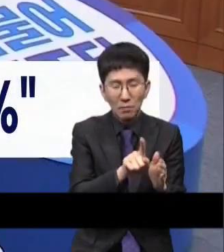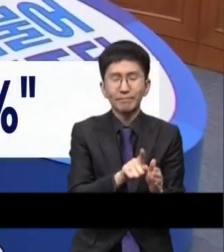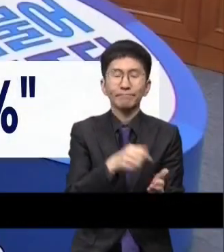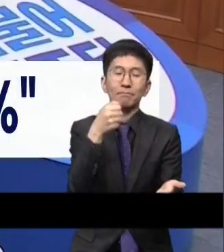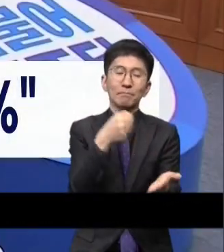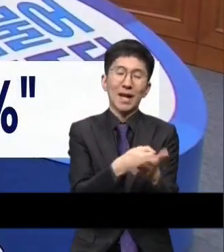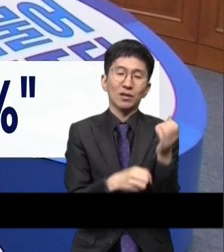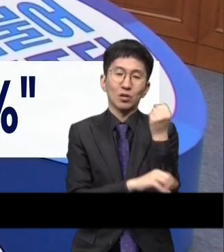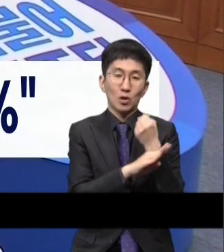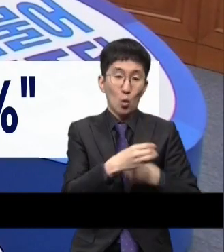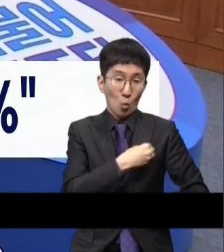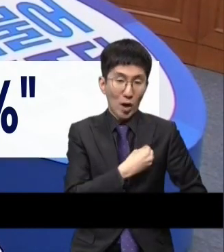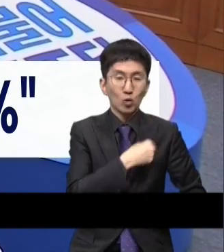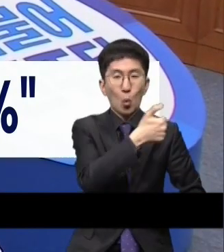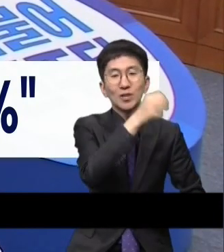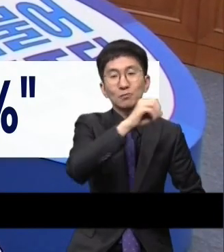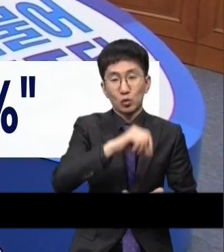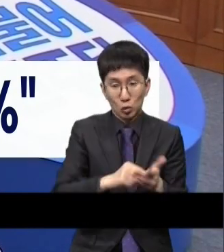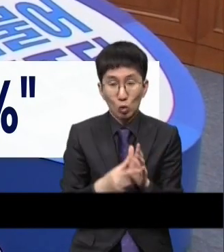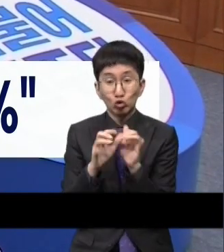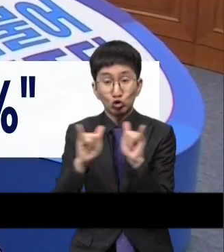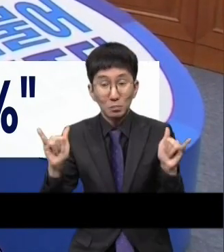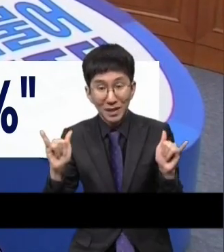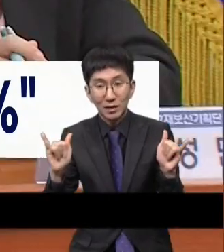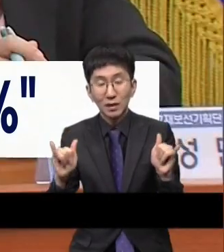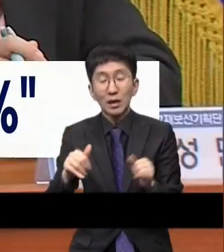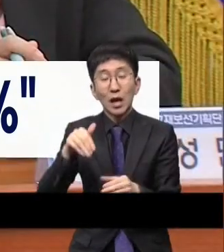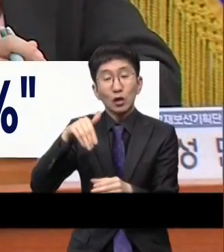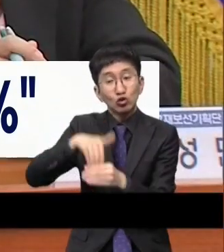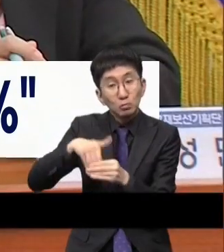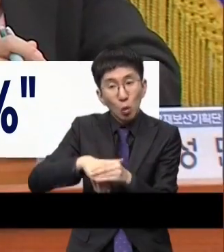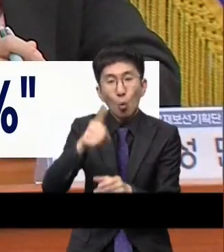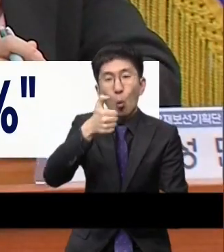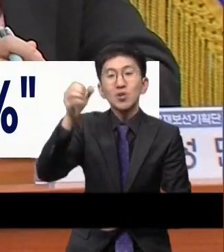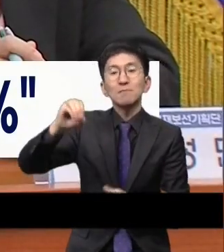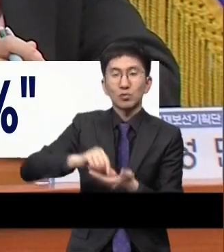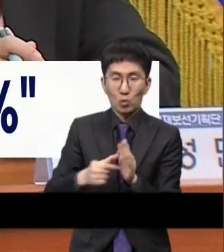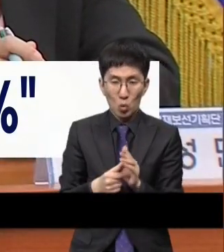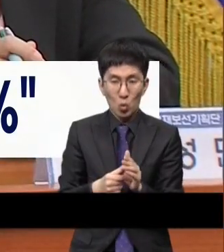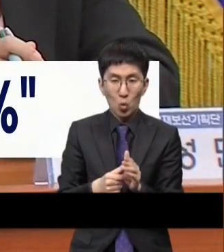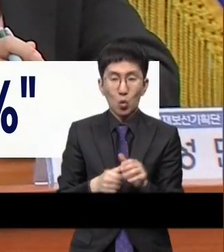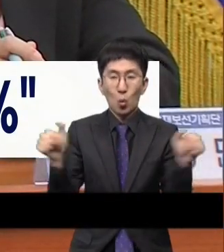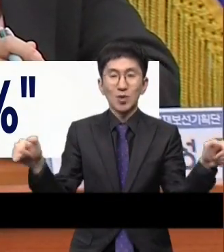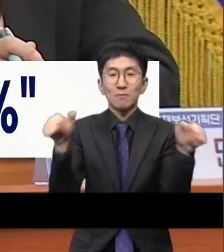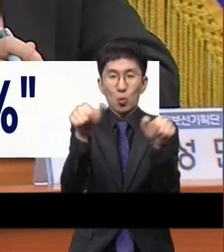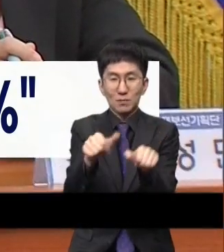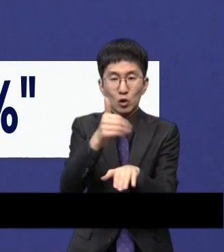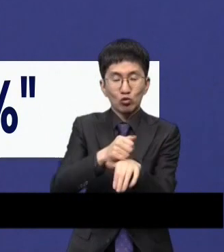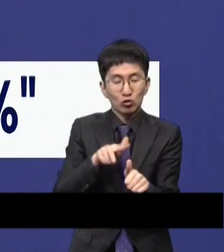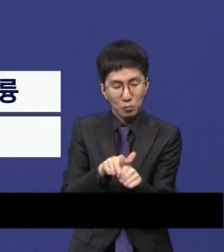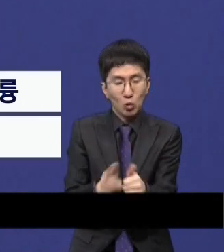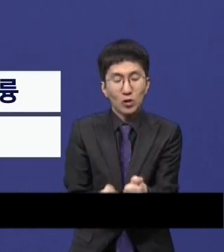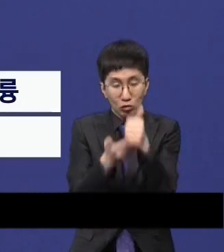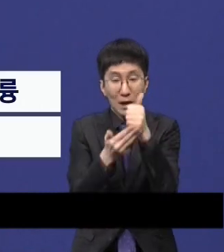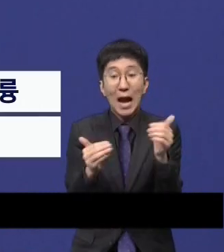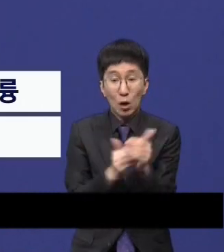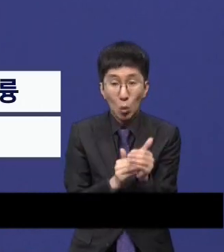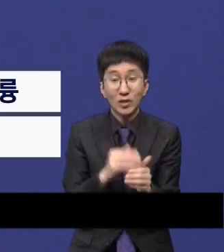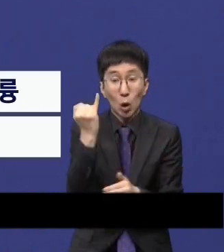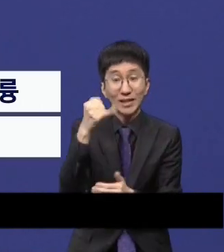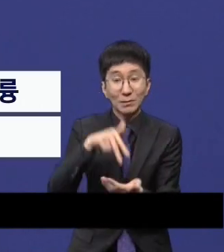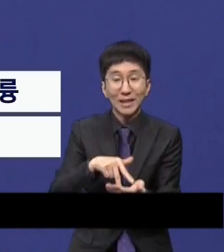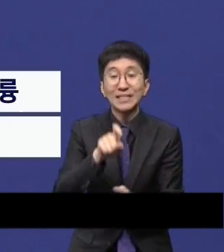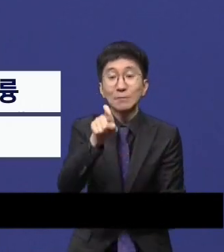가닥지었습니다. 권리당원 투표 50%, 일반 국민 여론조사 50% 비율로 후보를 선출하고 여성